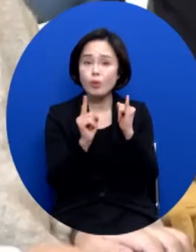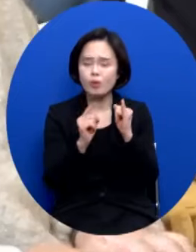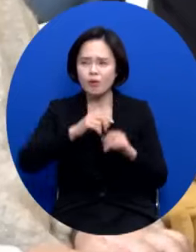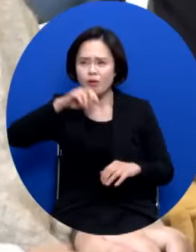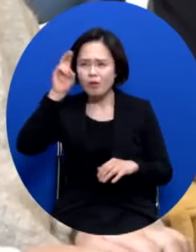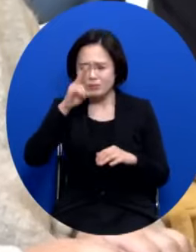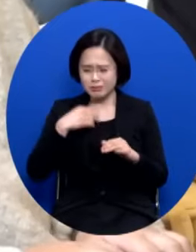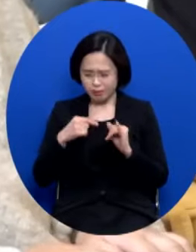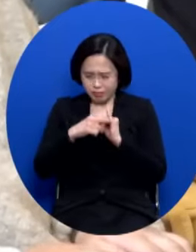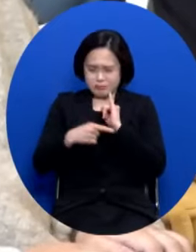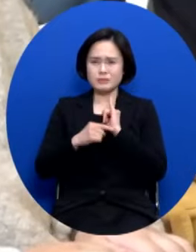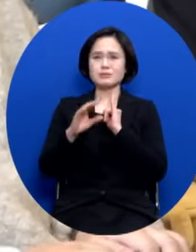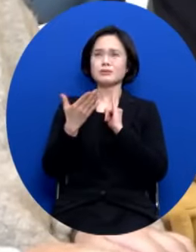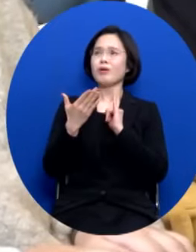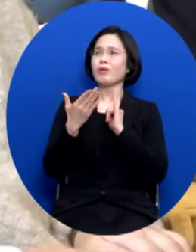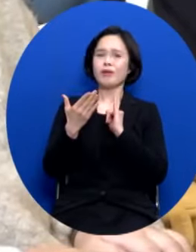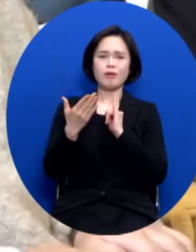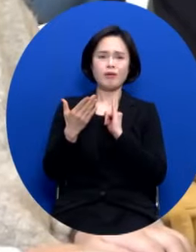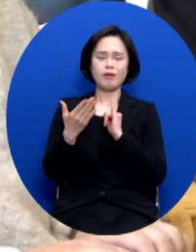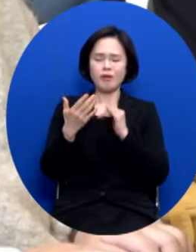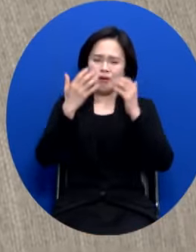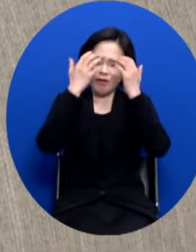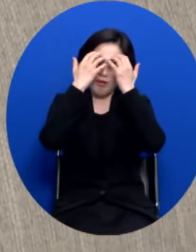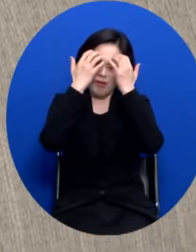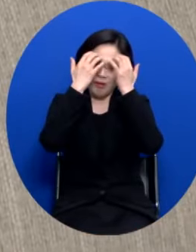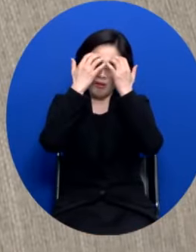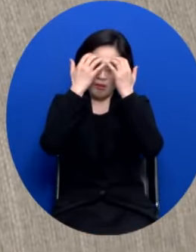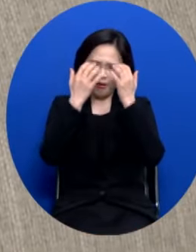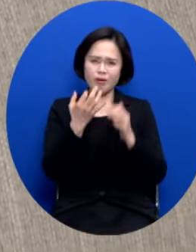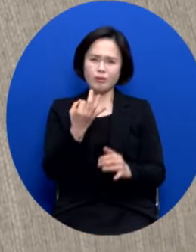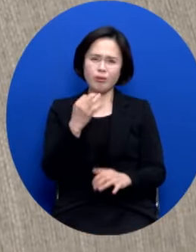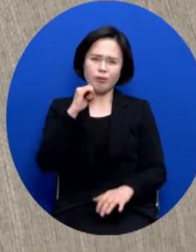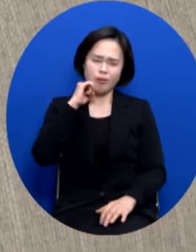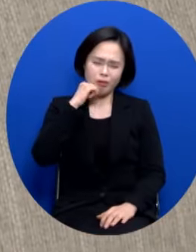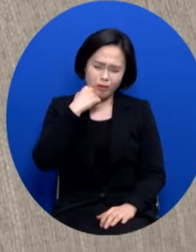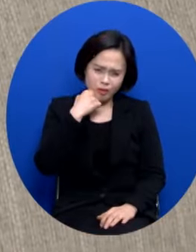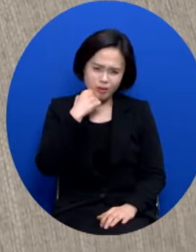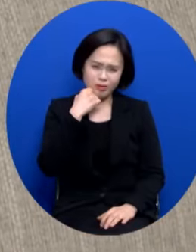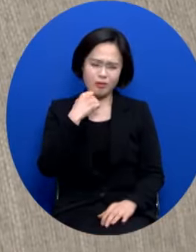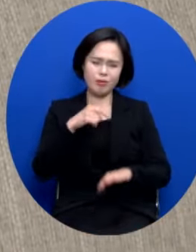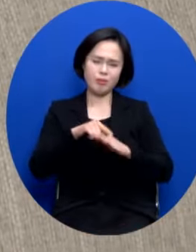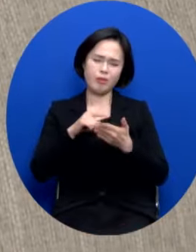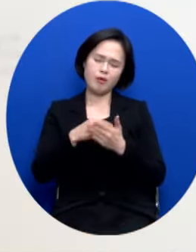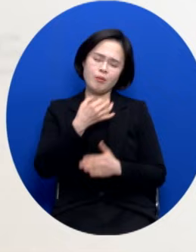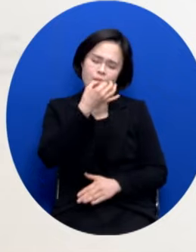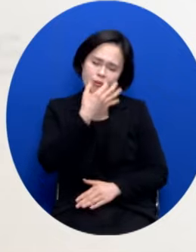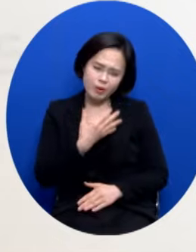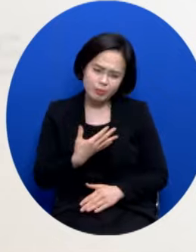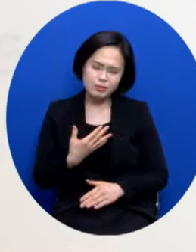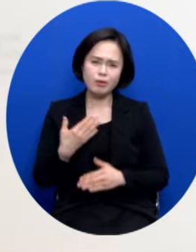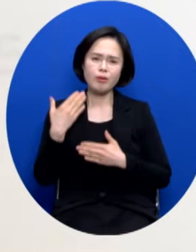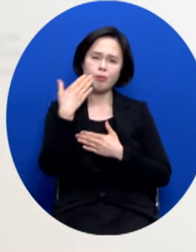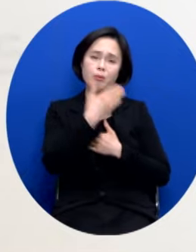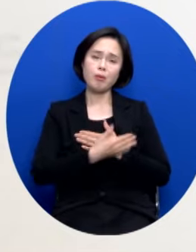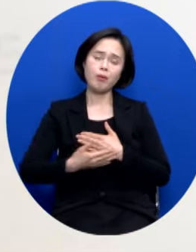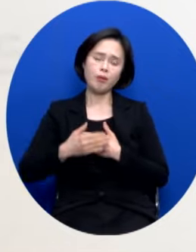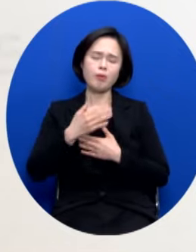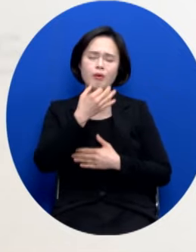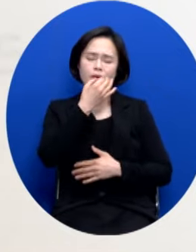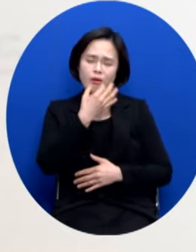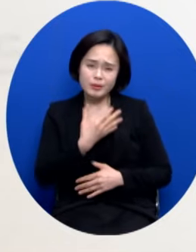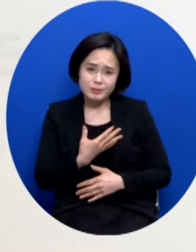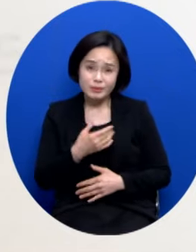받거나 고통스러운 상태에 놓인 경제적, 심리적, 신체적 사유 등으로 인해 출산과 양육에